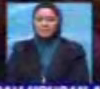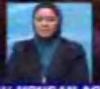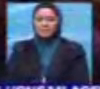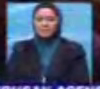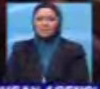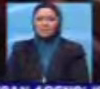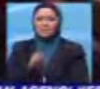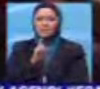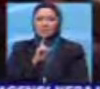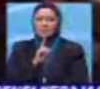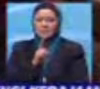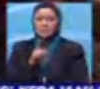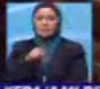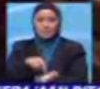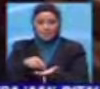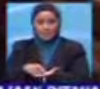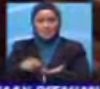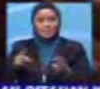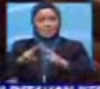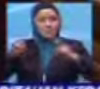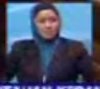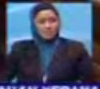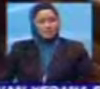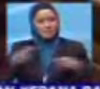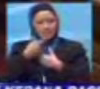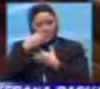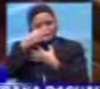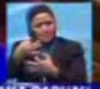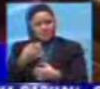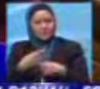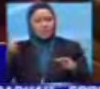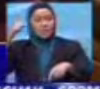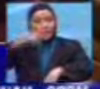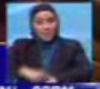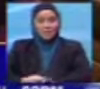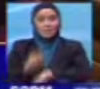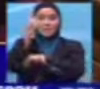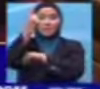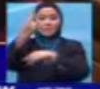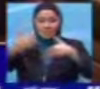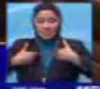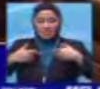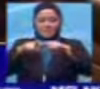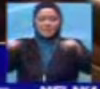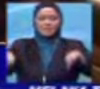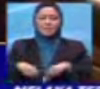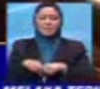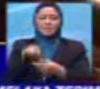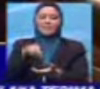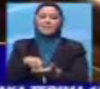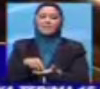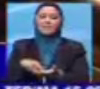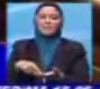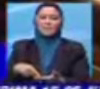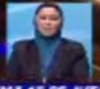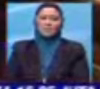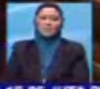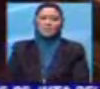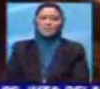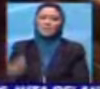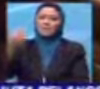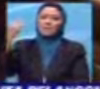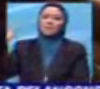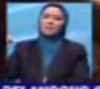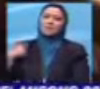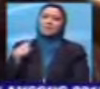Ini paling menariklah sebabnya pertama kali kita ada tempat gini. Jadi selama ini kita terpaksa